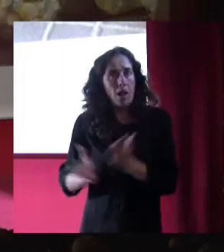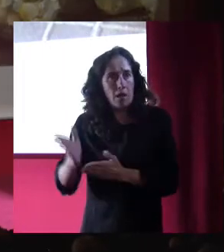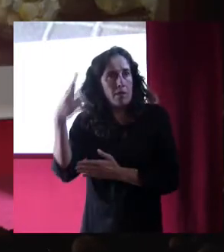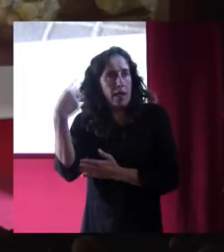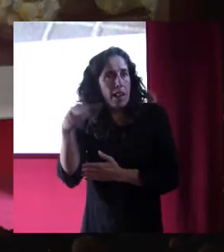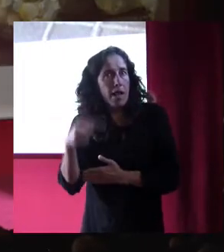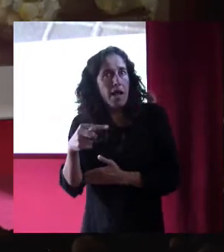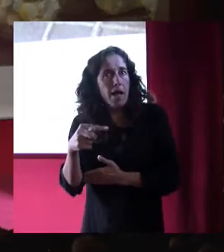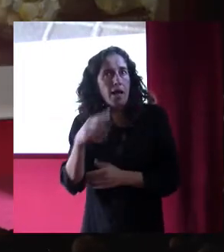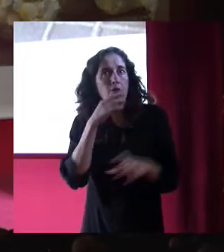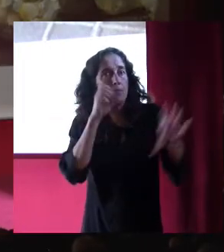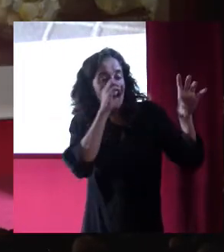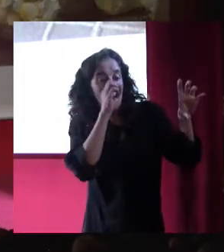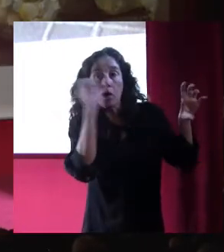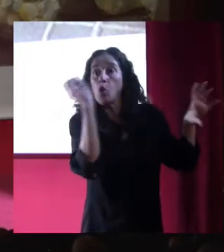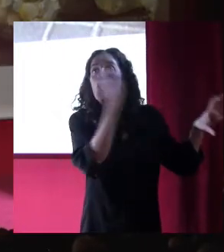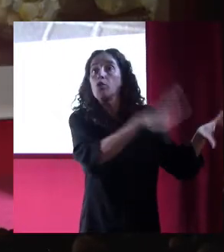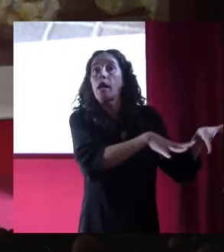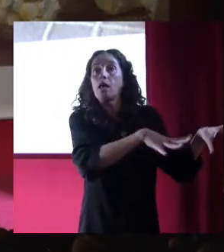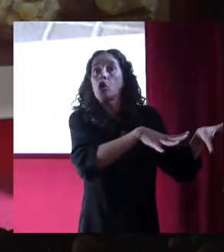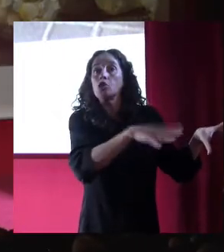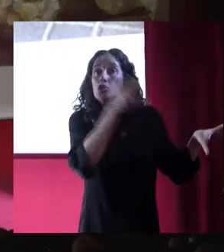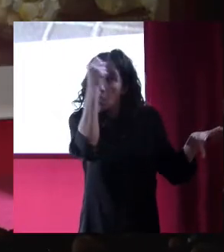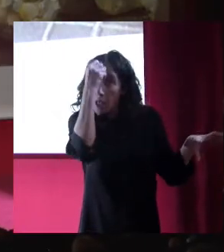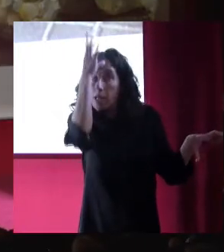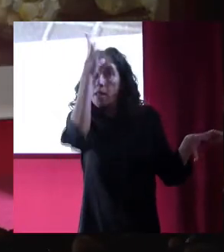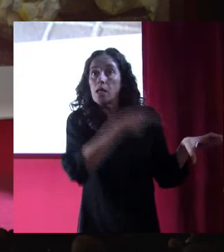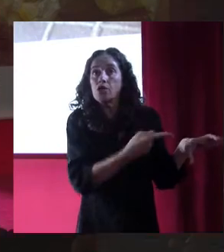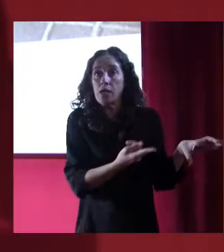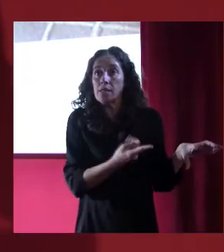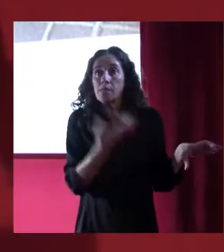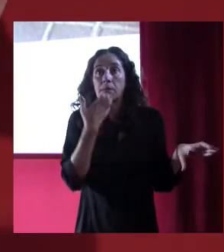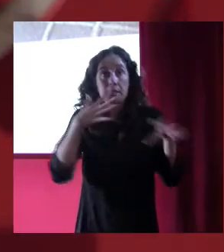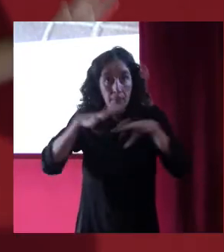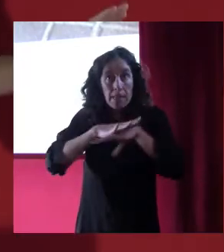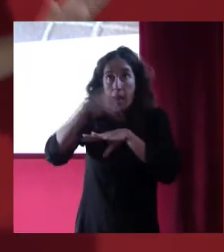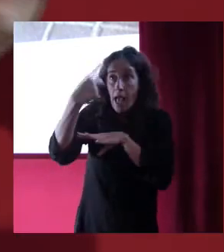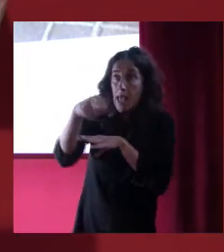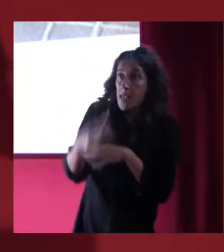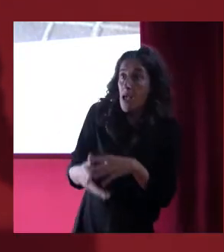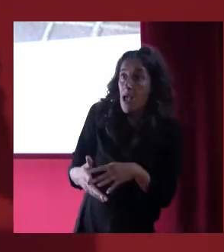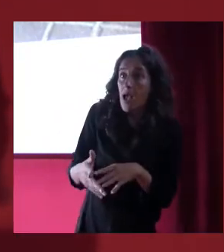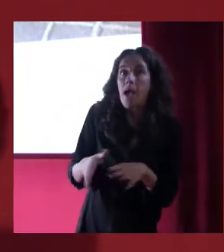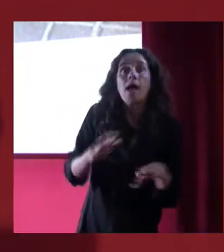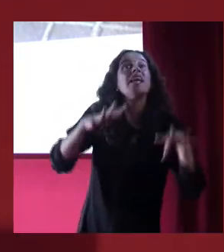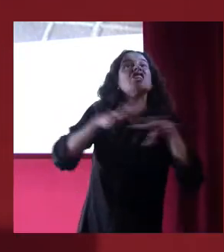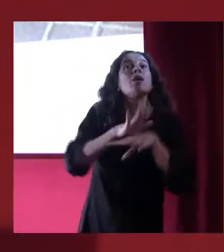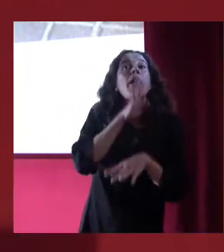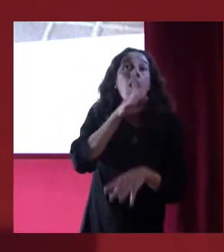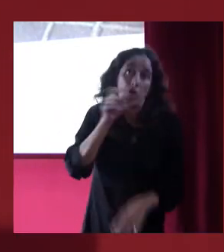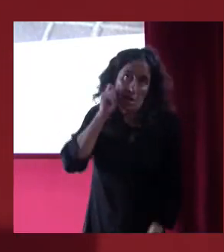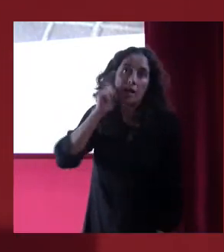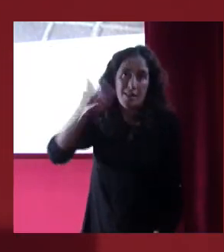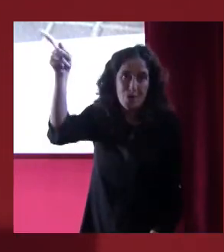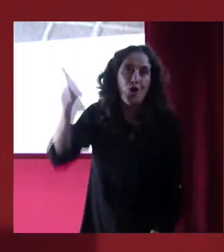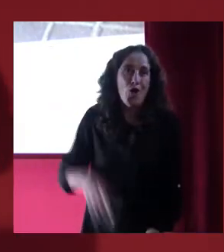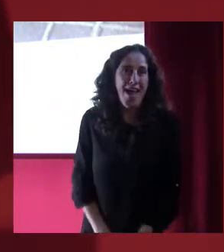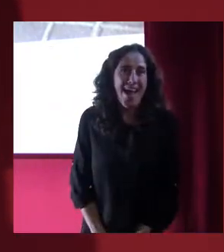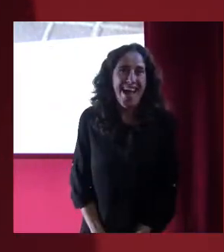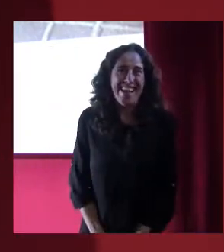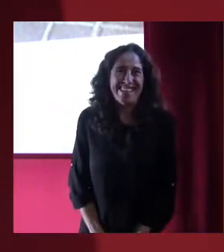la dels contenidors intel·ligents. Els contenidors intel·ligents que han posat a l'Eixample, a l'Eixample de Girona.